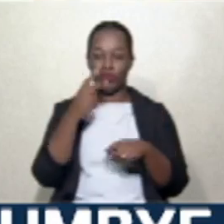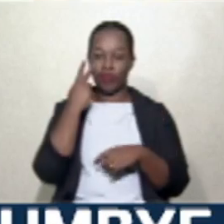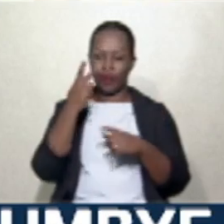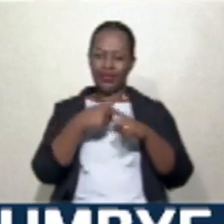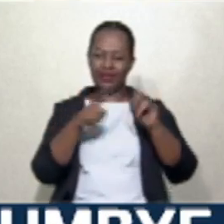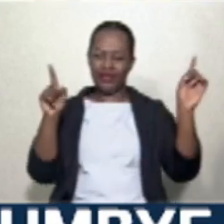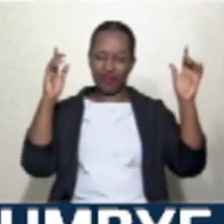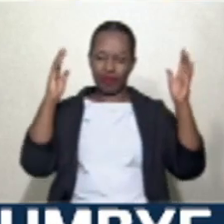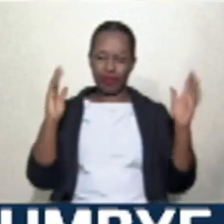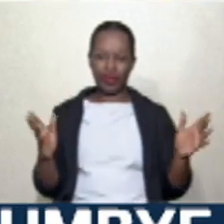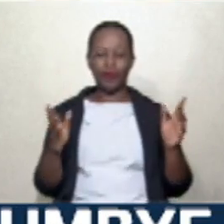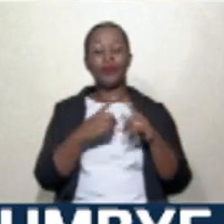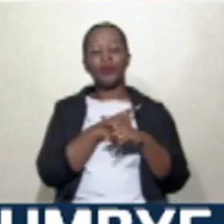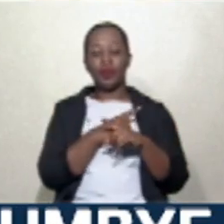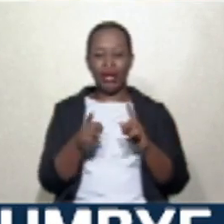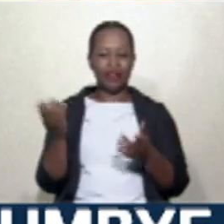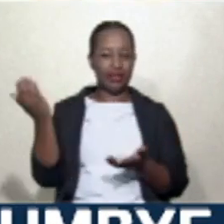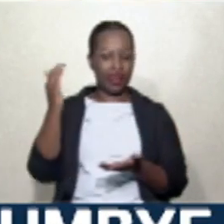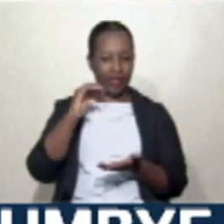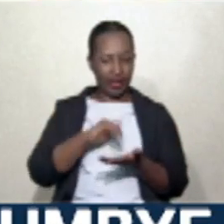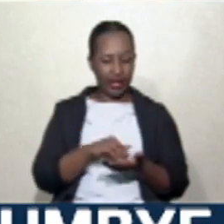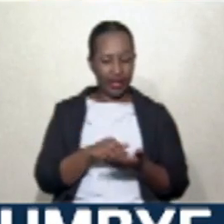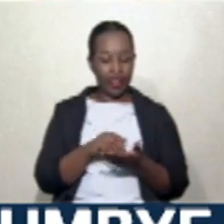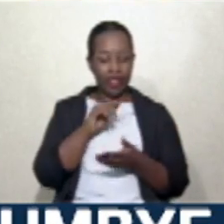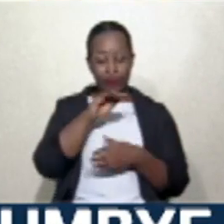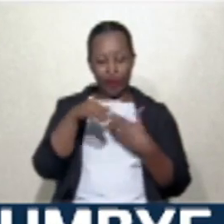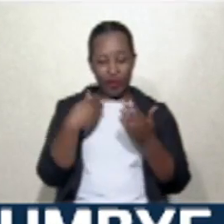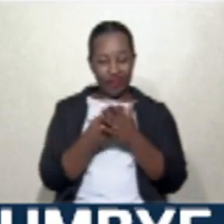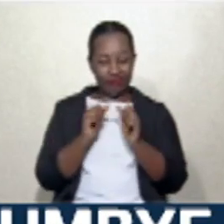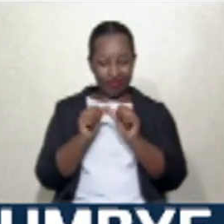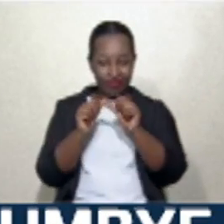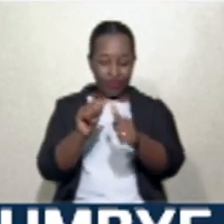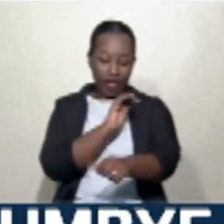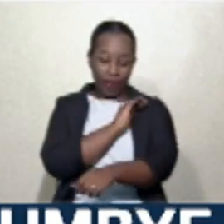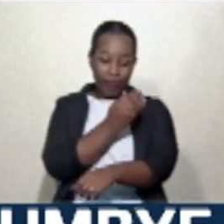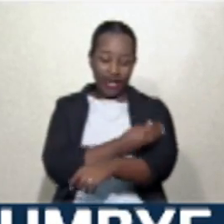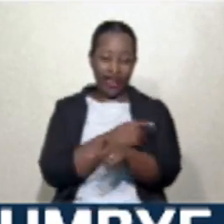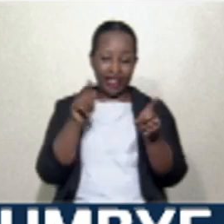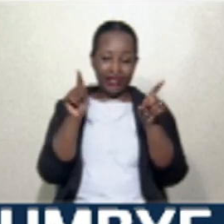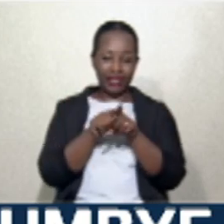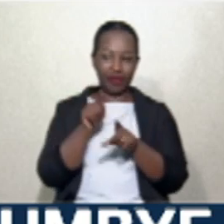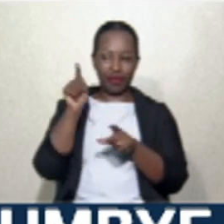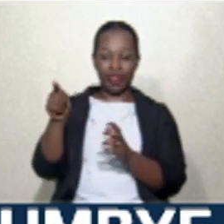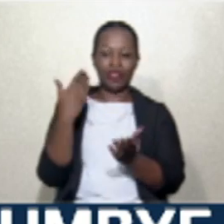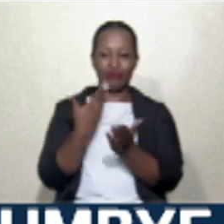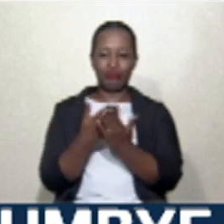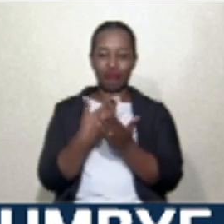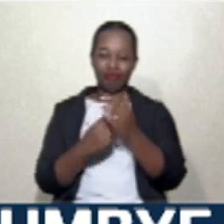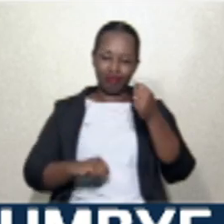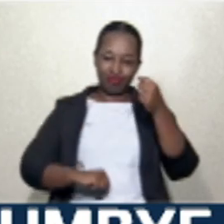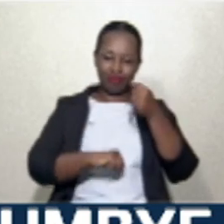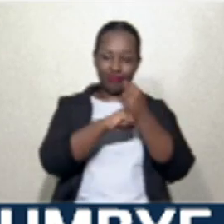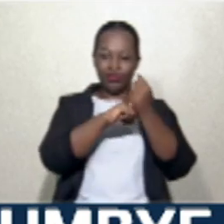rinini. Gusa nanone kugira ngo birambe, imbaraga nk'izo bisaba ko ziterwa inkunga